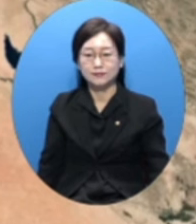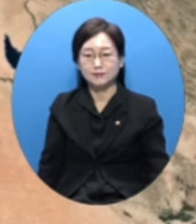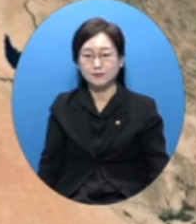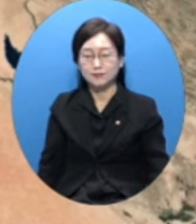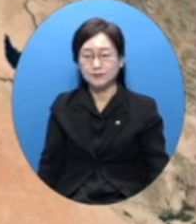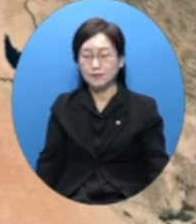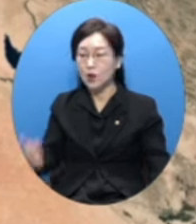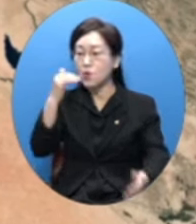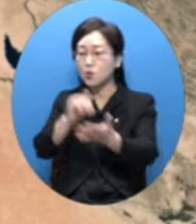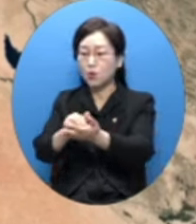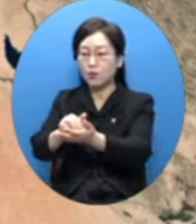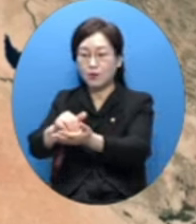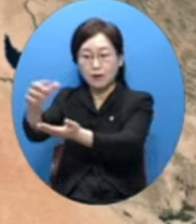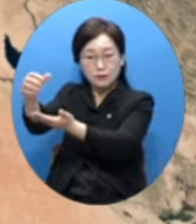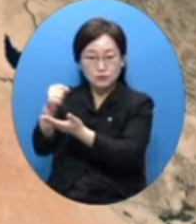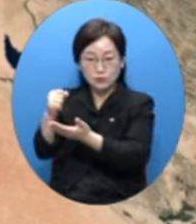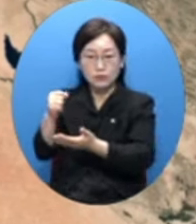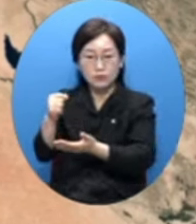돌로